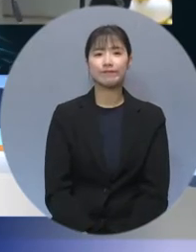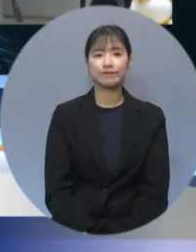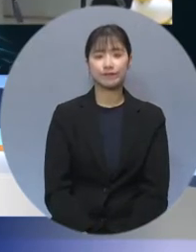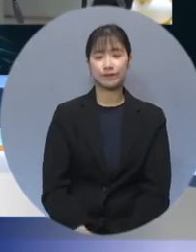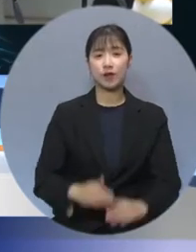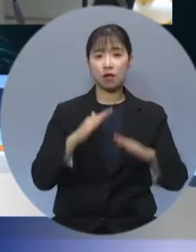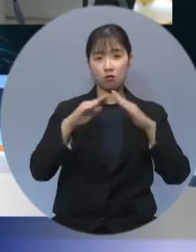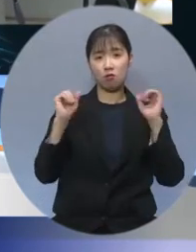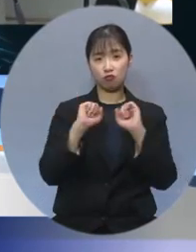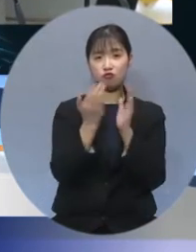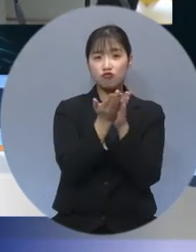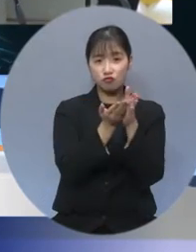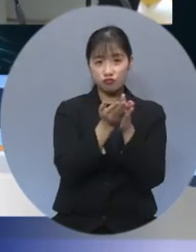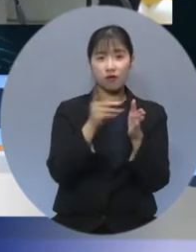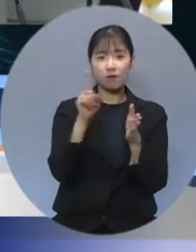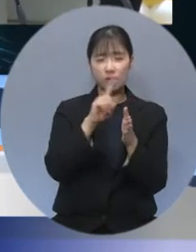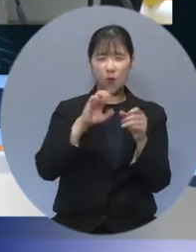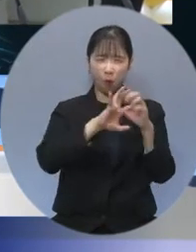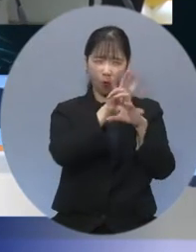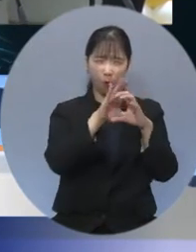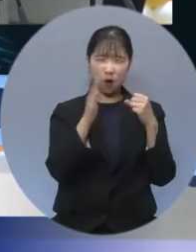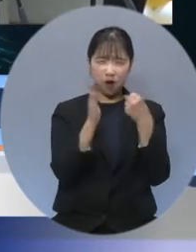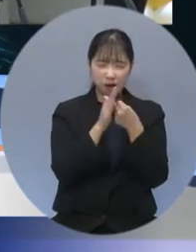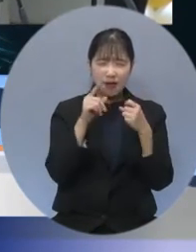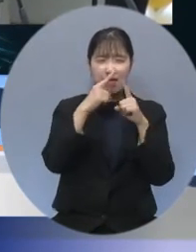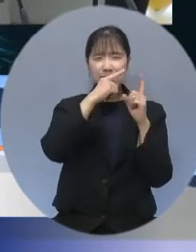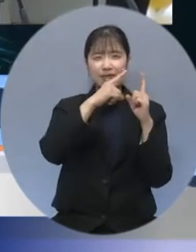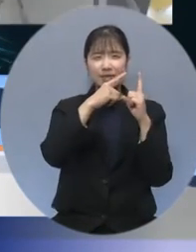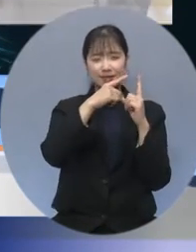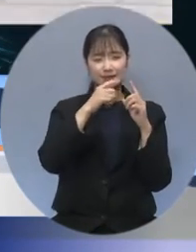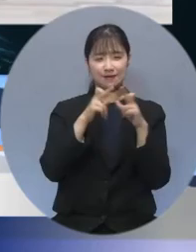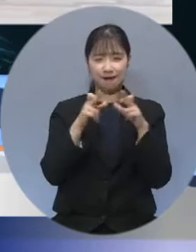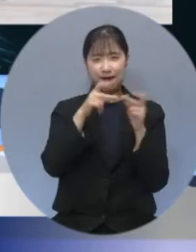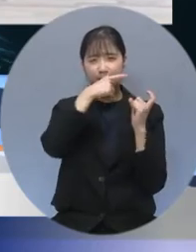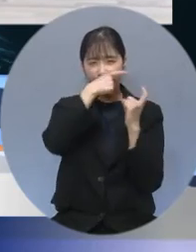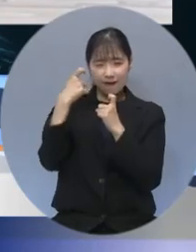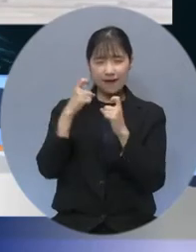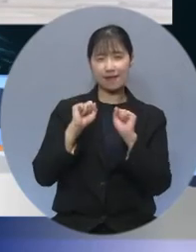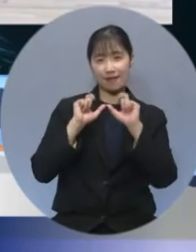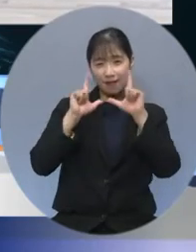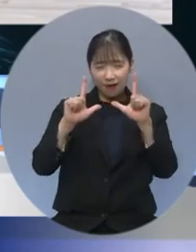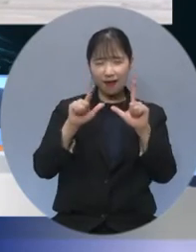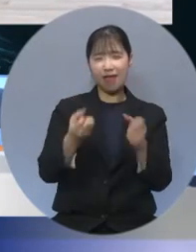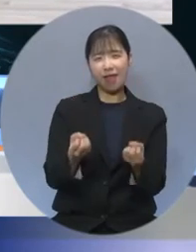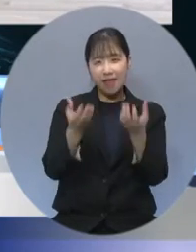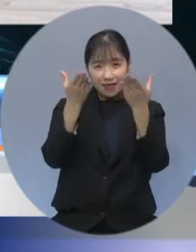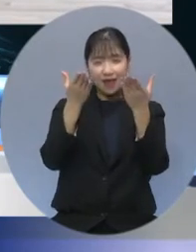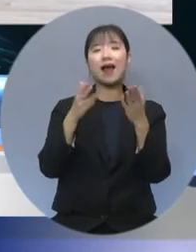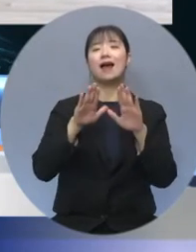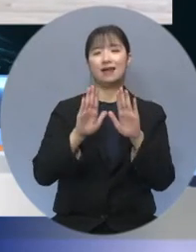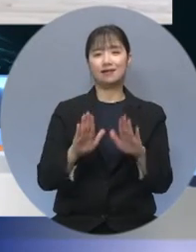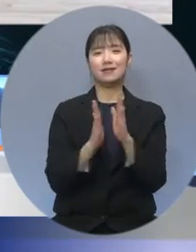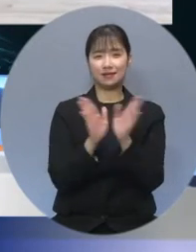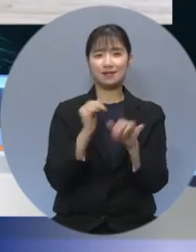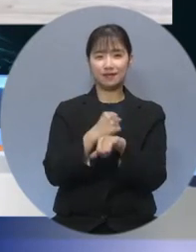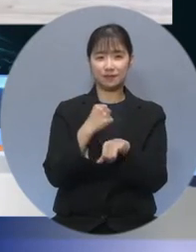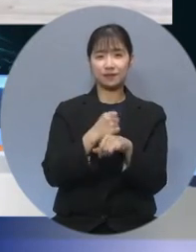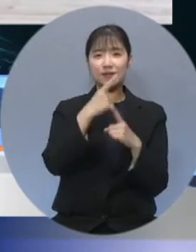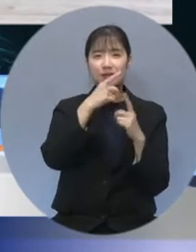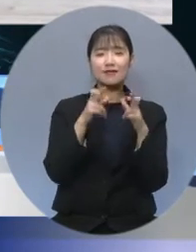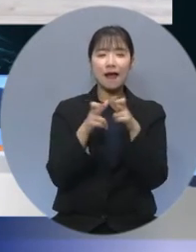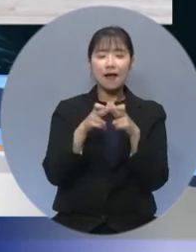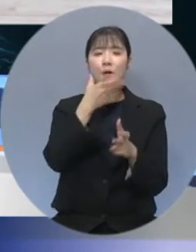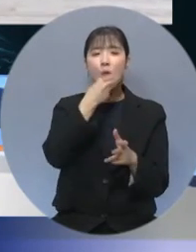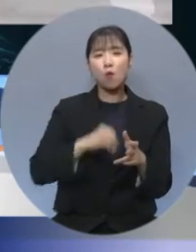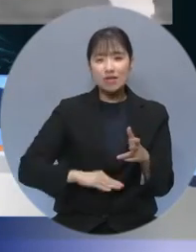전북 군산시가 코로나19로 미뤄졌던 장애인의 날 기념 행사를 개최했습니다. 장애인 복지 증진에 기여한 공로자에